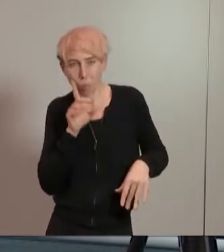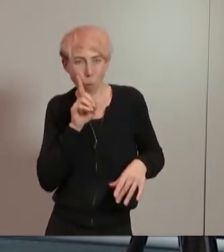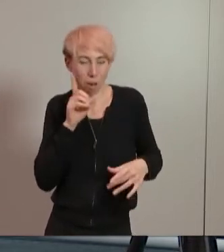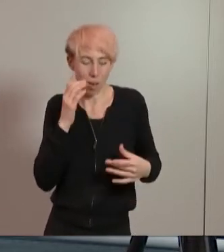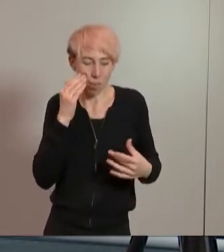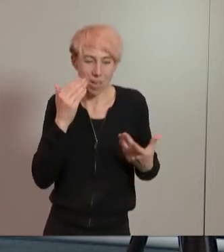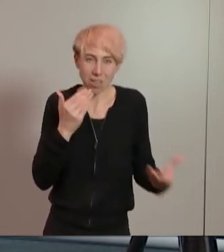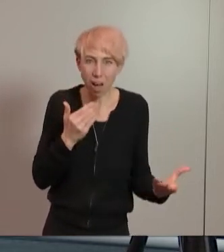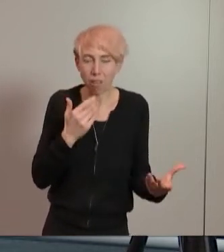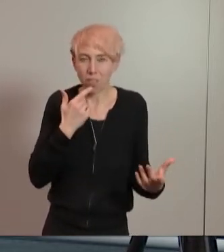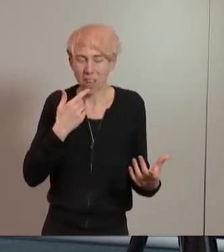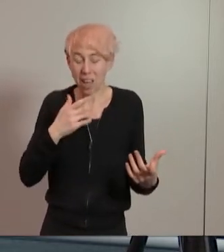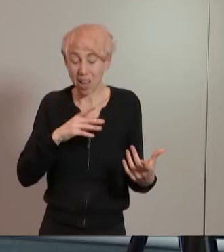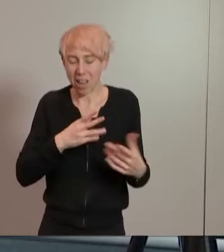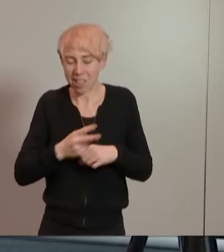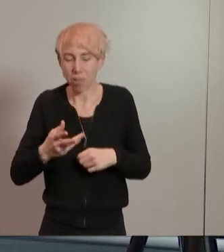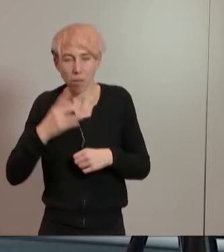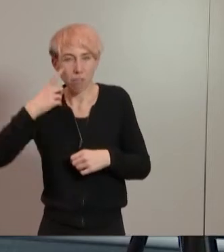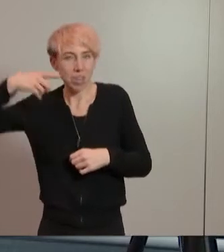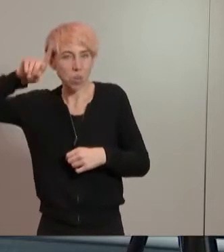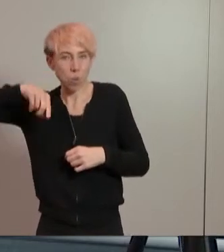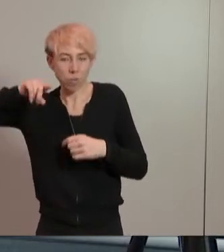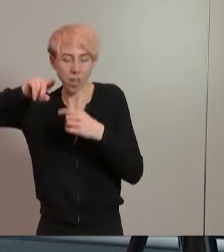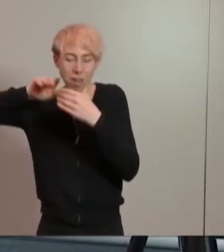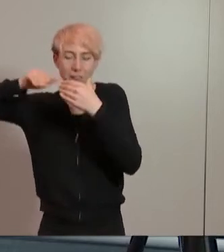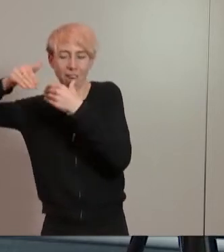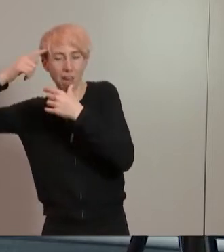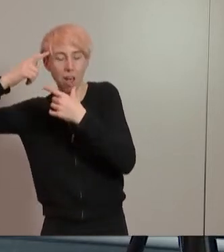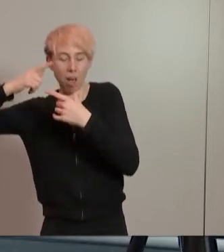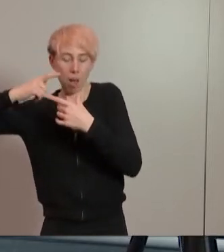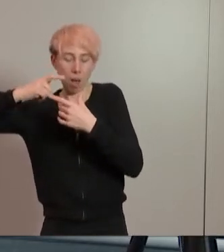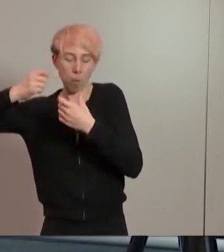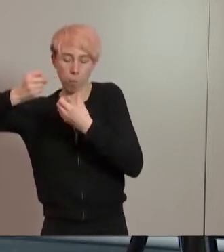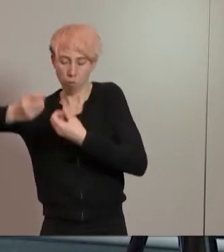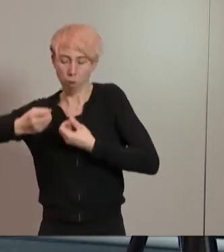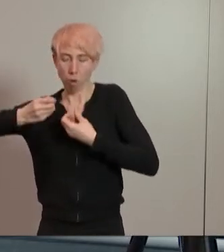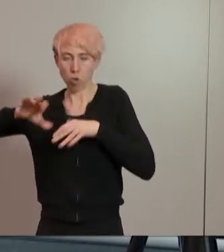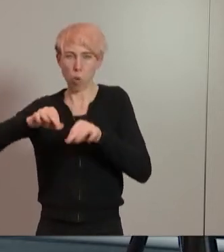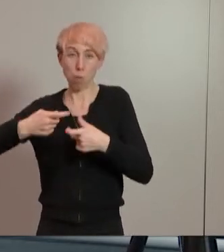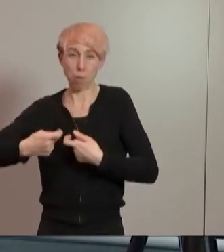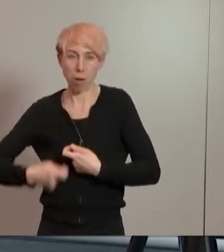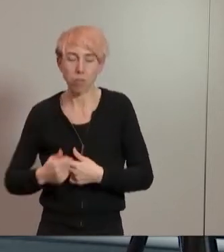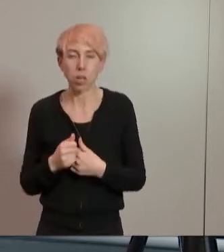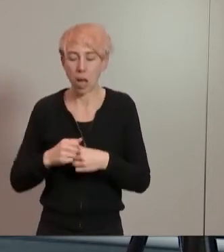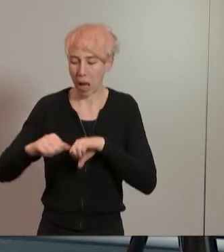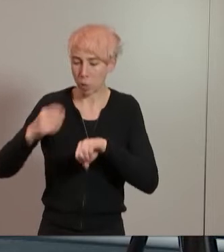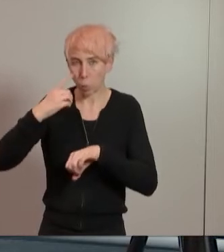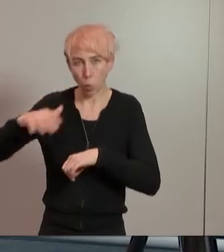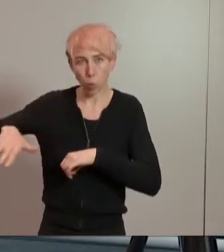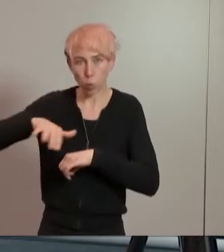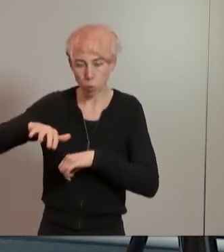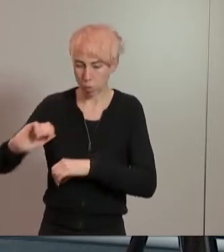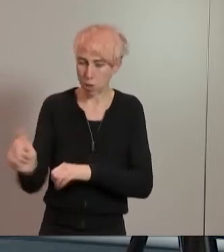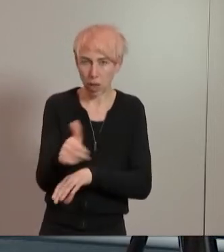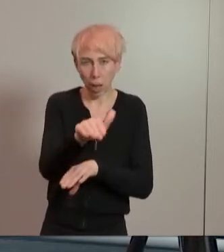c'est que dans ce cas-là, il y a une philosophie qui reste derrière, qui peut entraîner à faire des choix pas forcément toujours pertinents. Agir pour tous et protéger